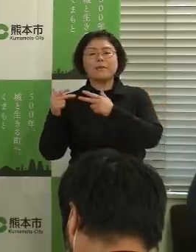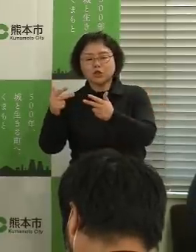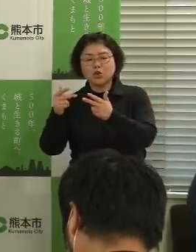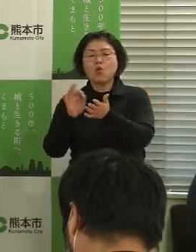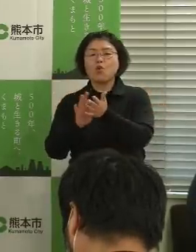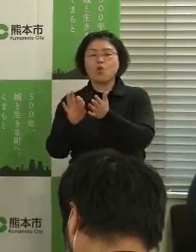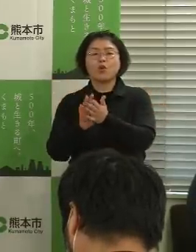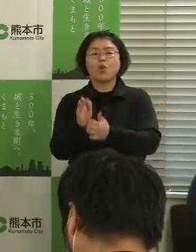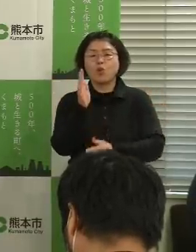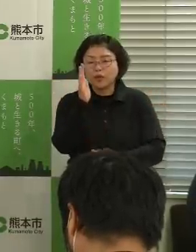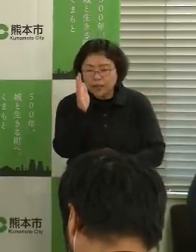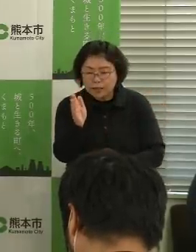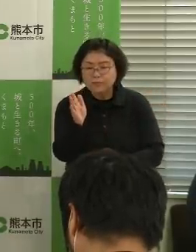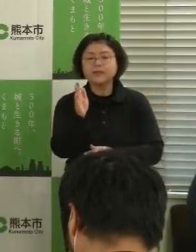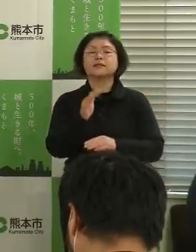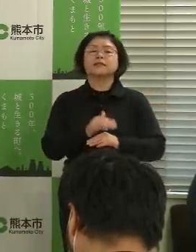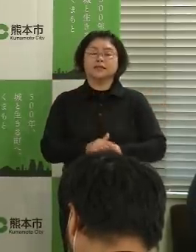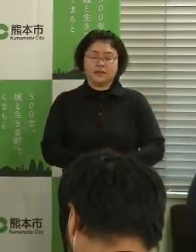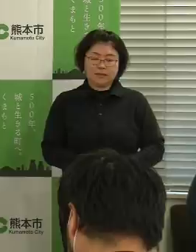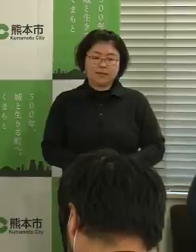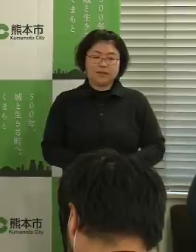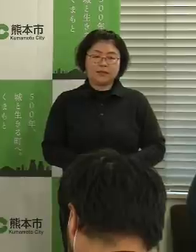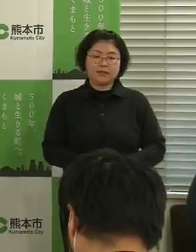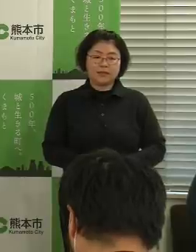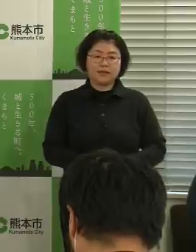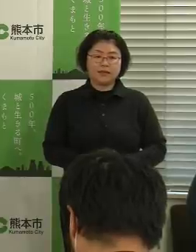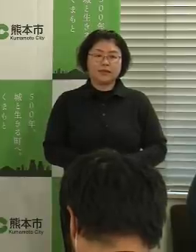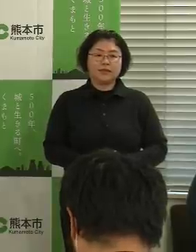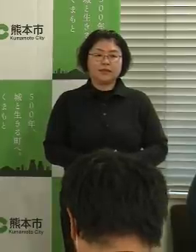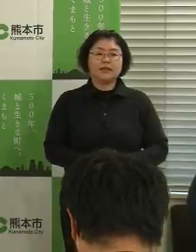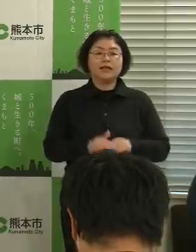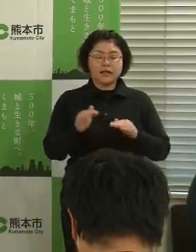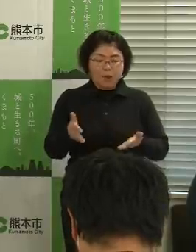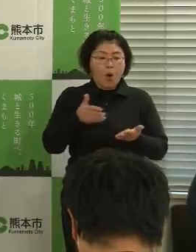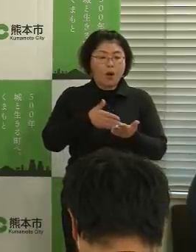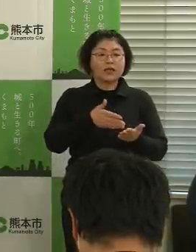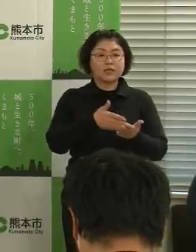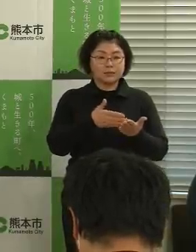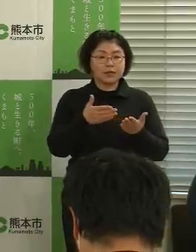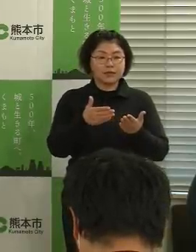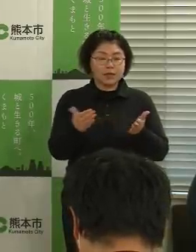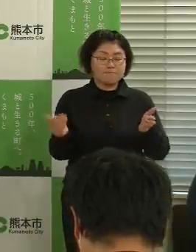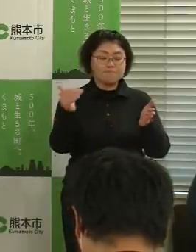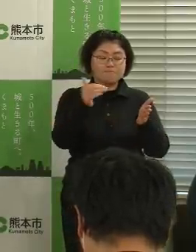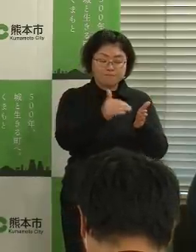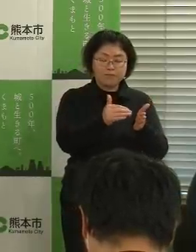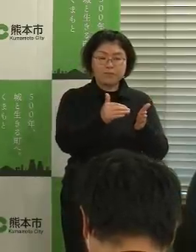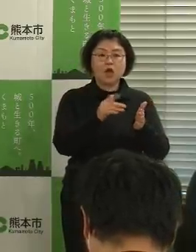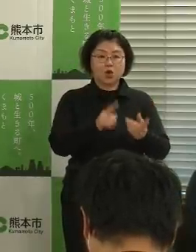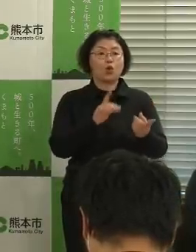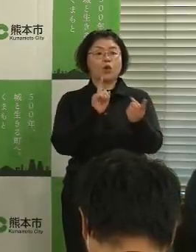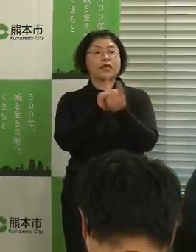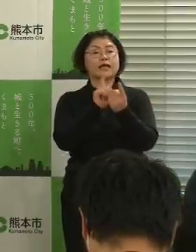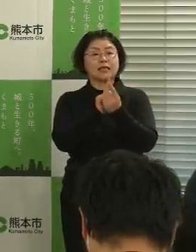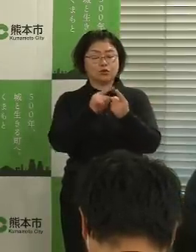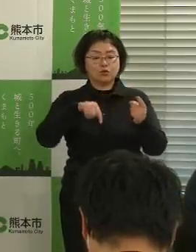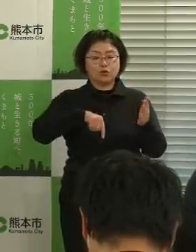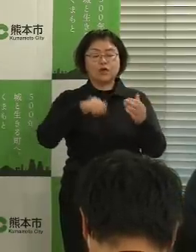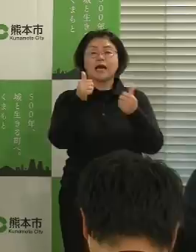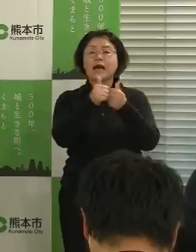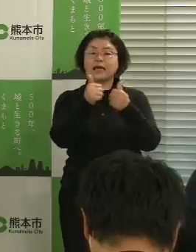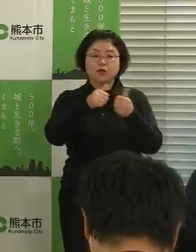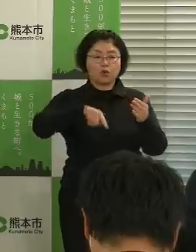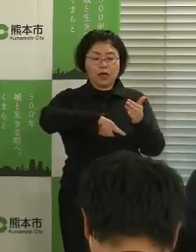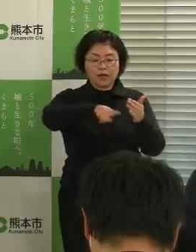利用をお願いをいたします。以上が本日開催をいたしました対策本部会議の内容となります。